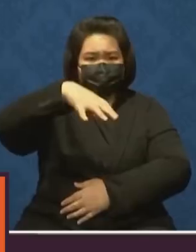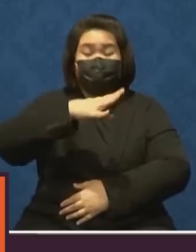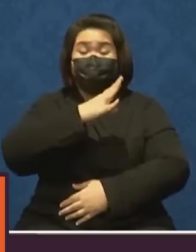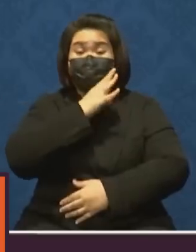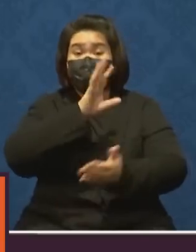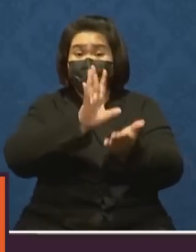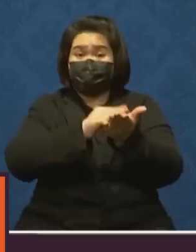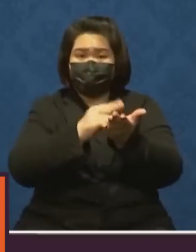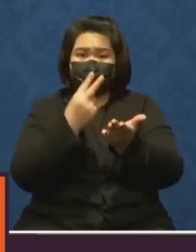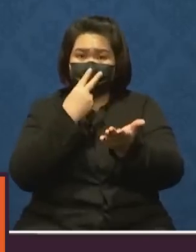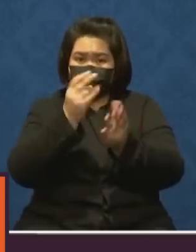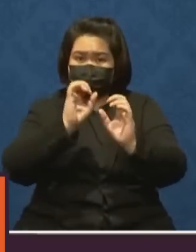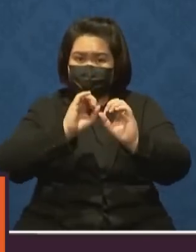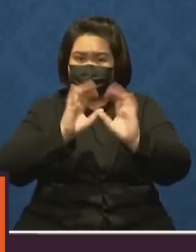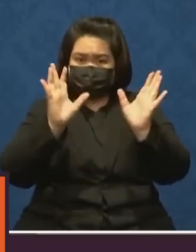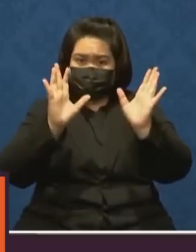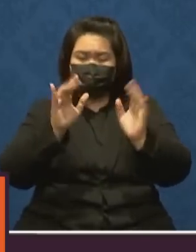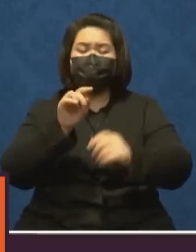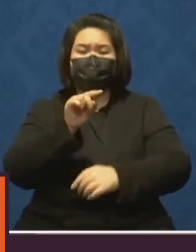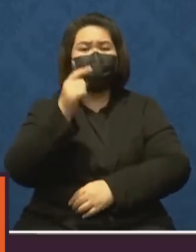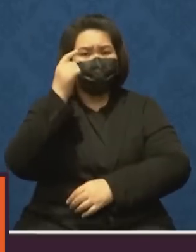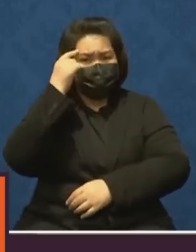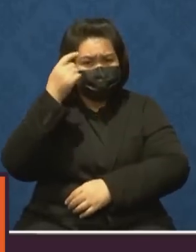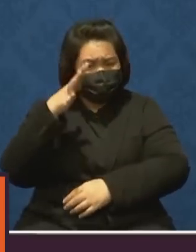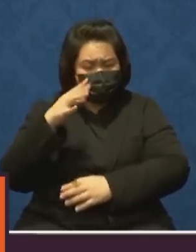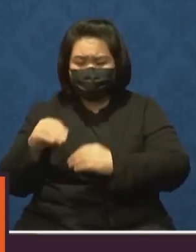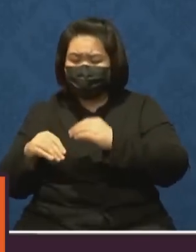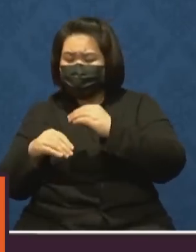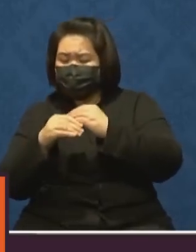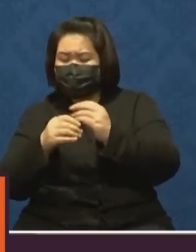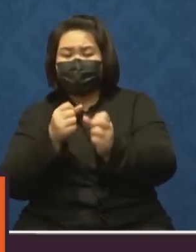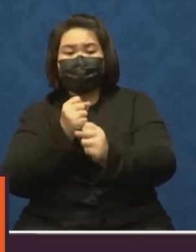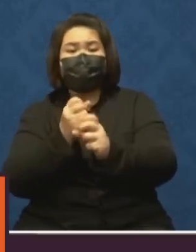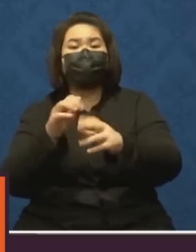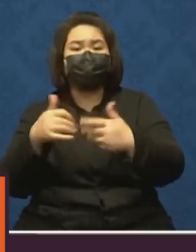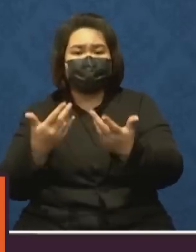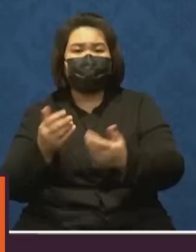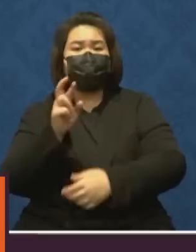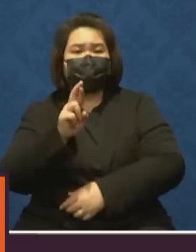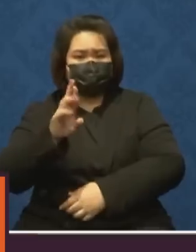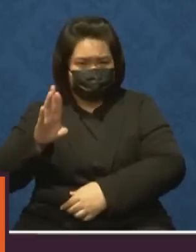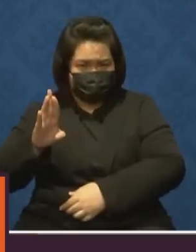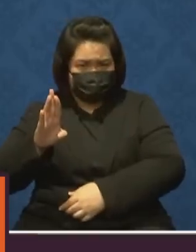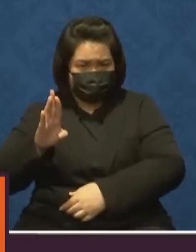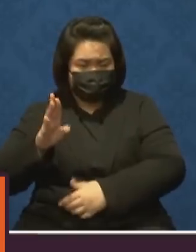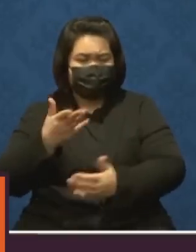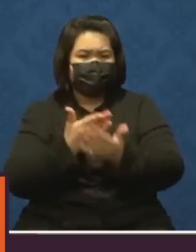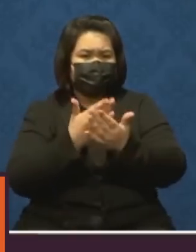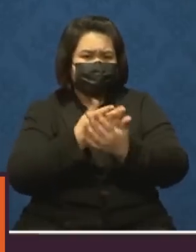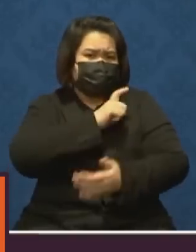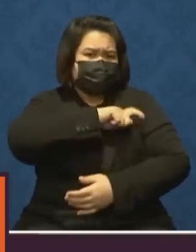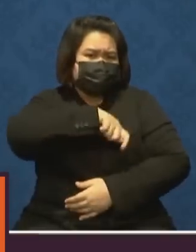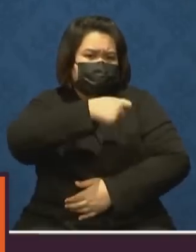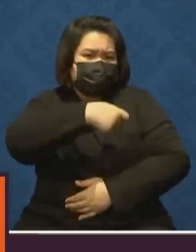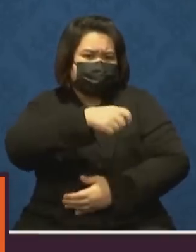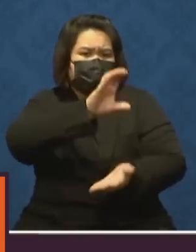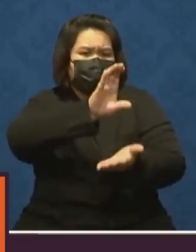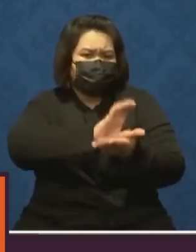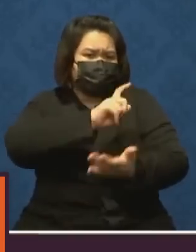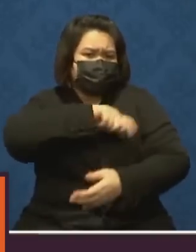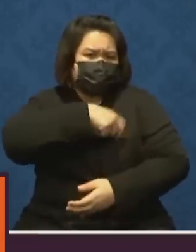ๆออกมามัจะนสู่ทางอออกในกเพ่มปุิทภาพของระบบไฟฟ้าและลดต้นถูขาไฟทั้งระบบได้แต